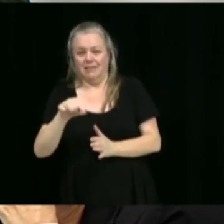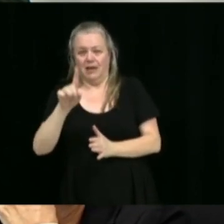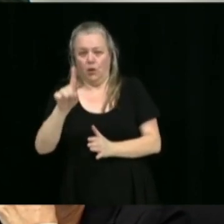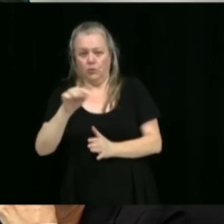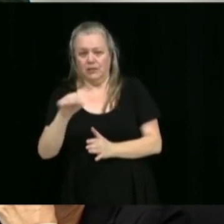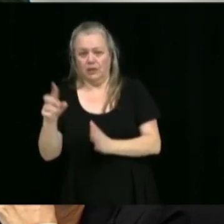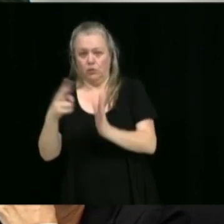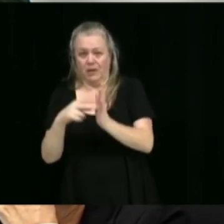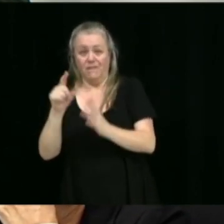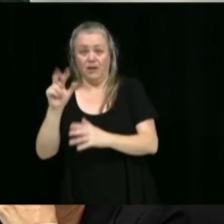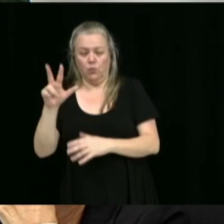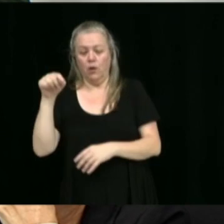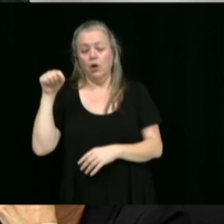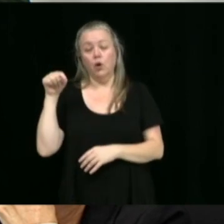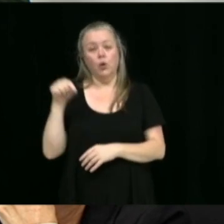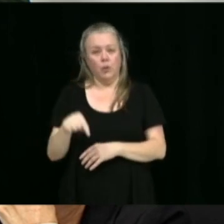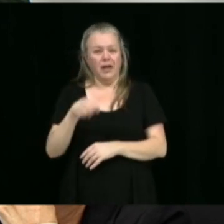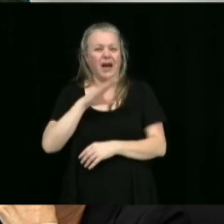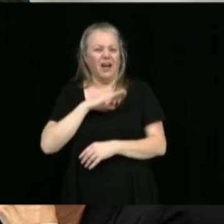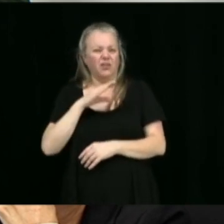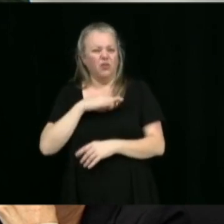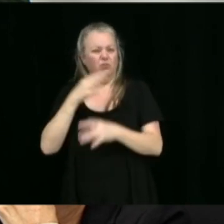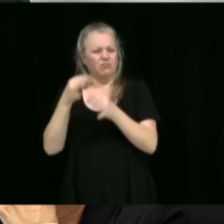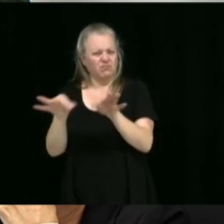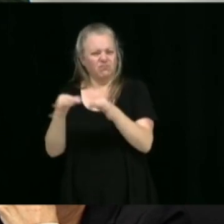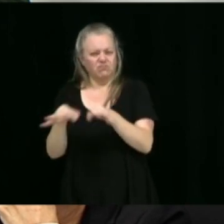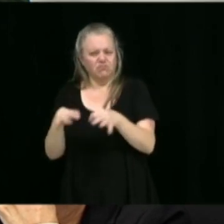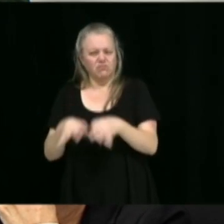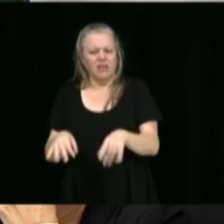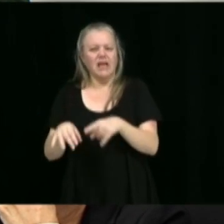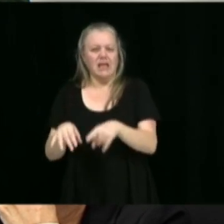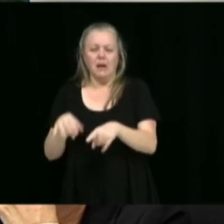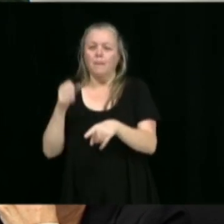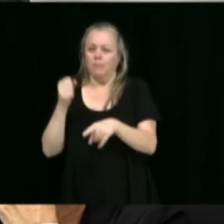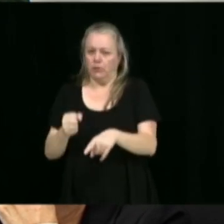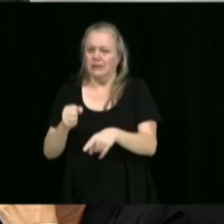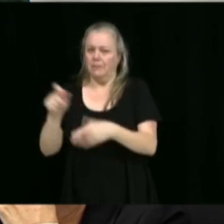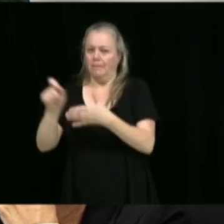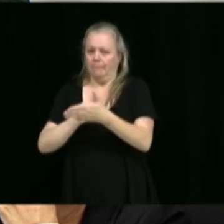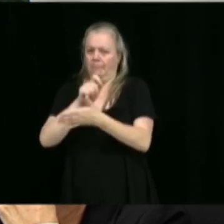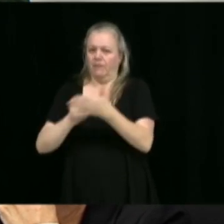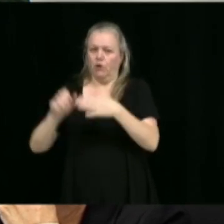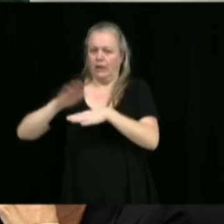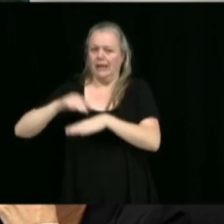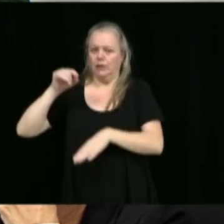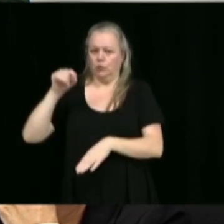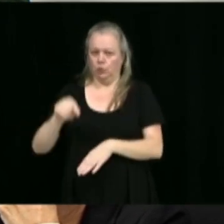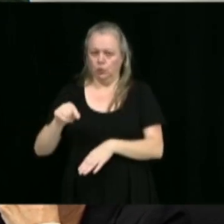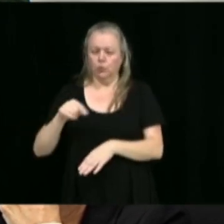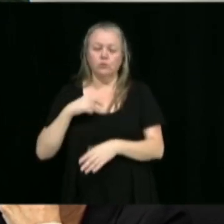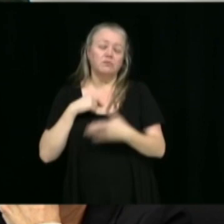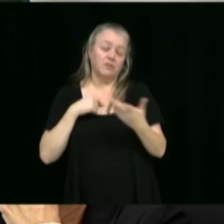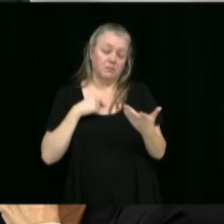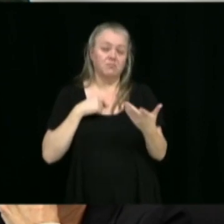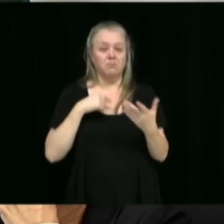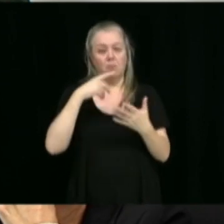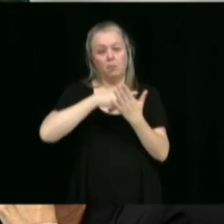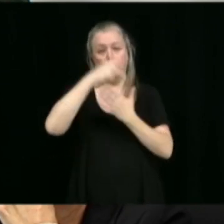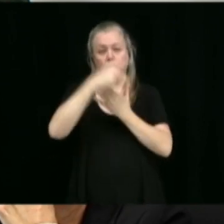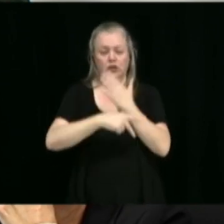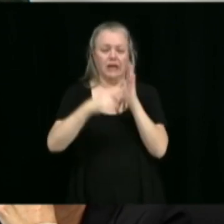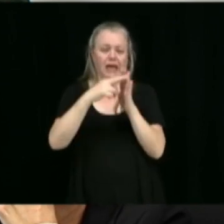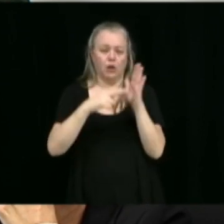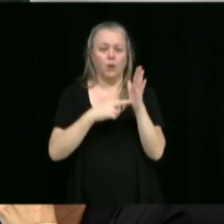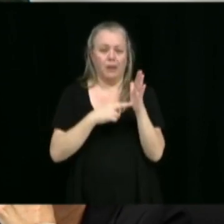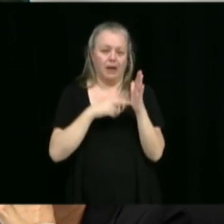1548A-1-2023, lequel contient des dispositions susceptibles d'approbation référendaire. Le second projet de règlement a été modifié afin de préciser les